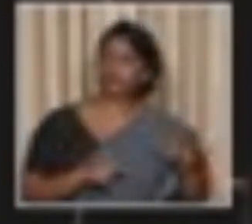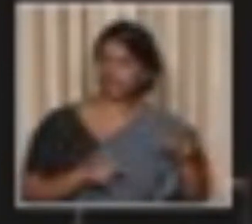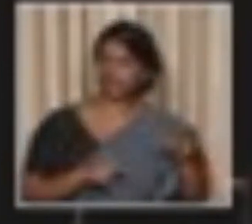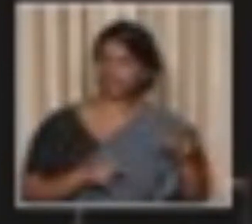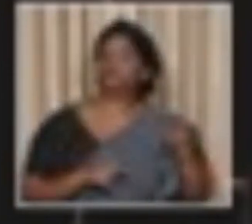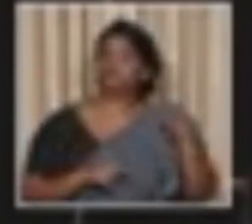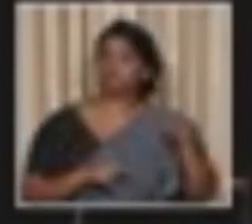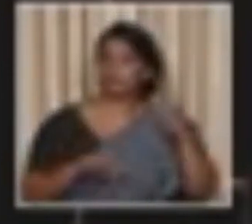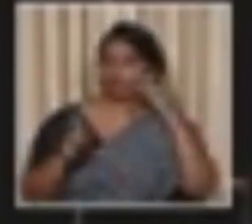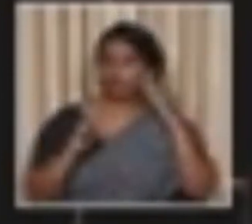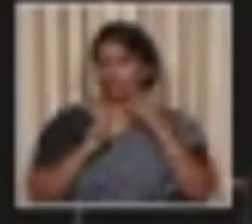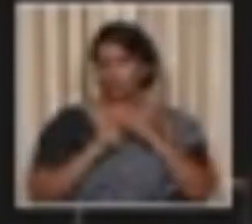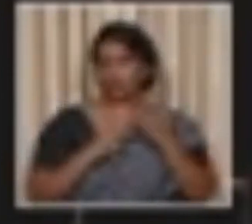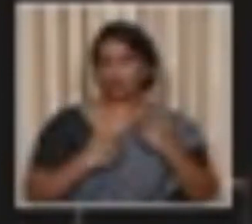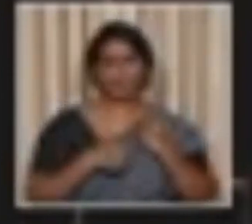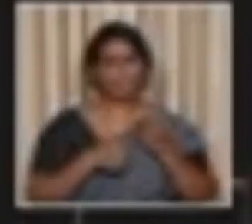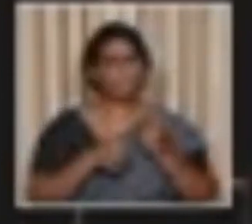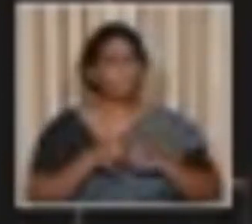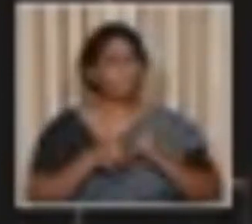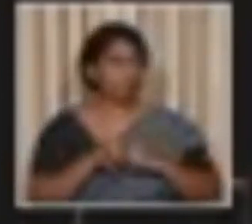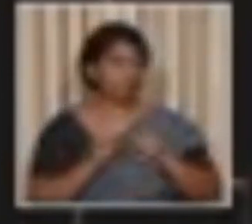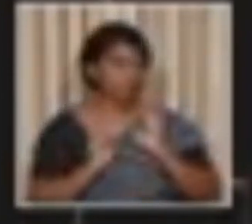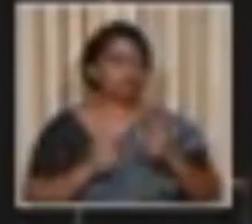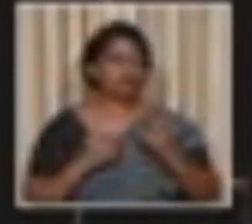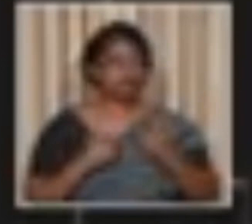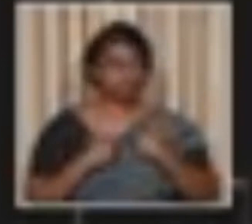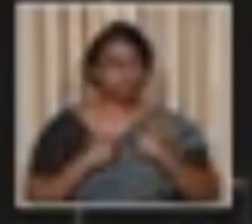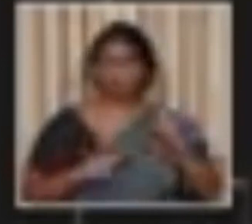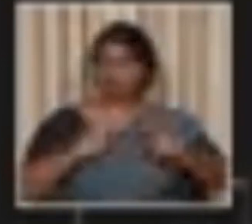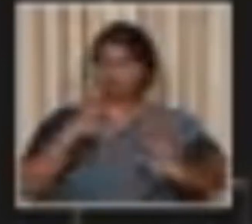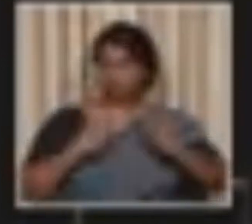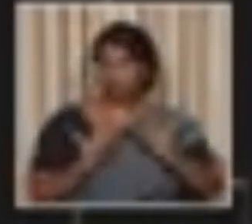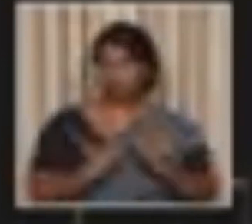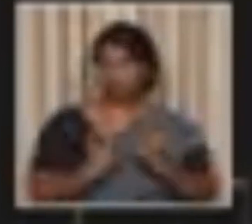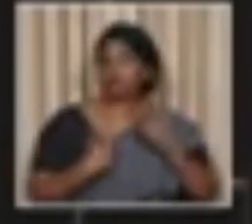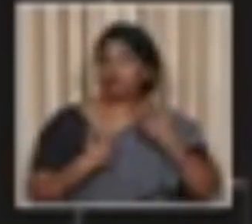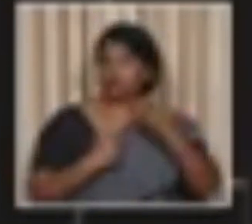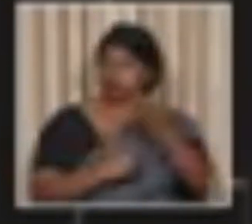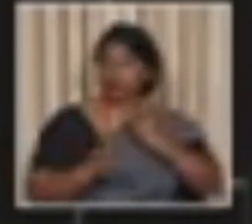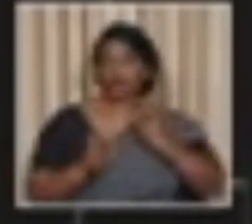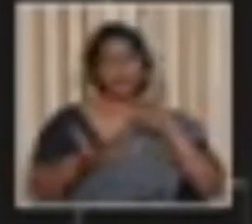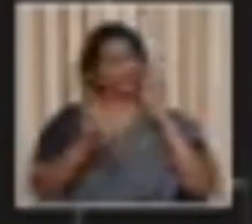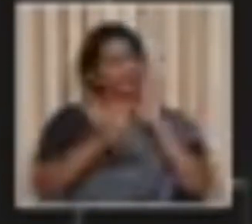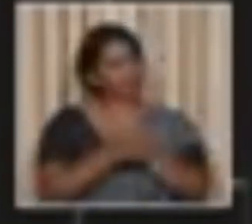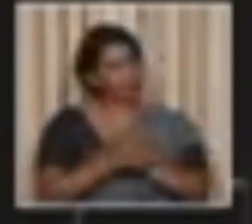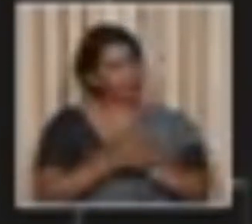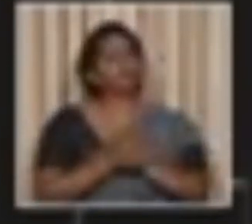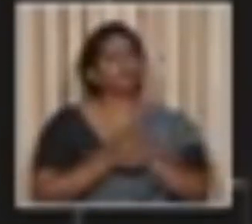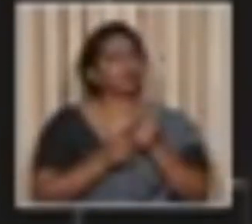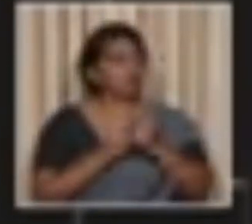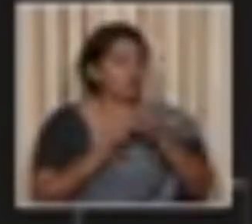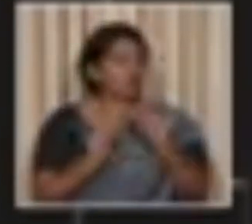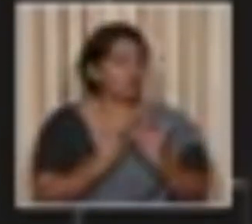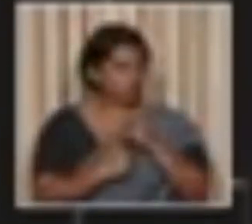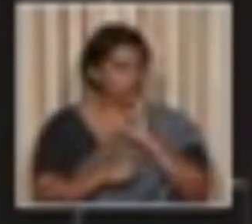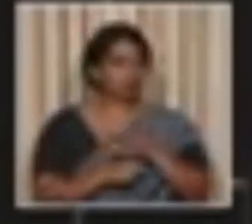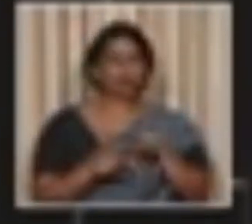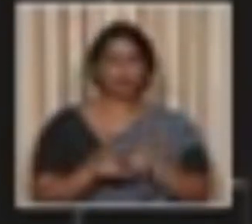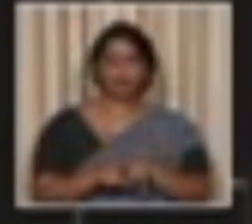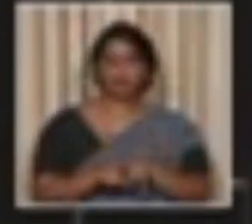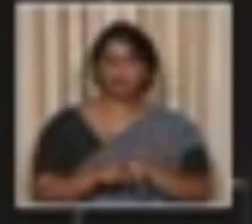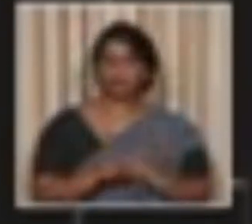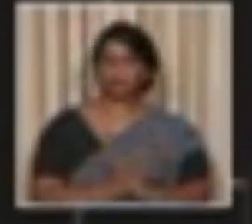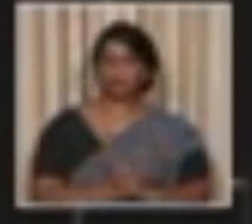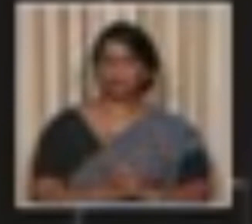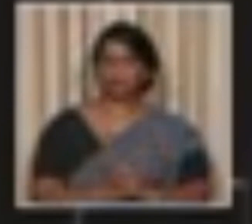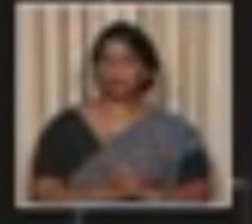எல்லாம் நாம் கேட்க வேண்டும், நாம் விவாதிக்க வேண்டும், நமக்கிடையில் ஒரு ஒற்றுமை உருவாக்க வேண்டும். அங்கே உங்களோடு இருக்கிறோம் என்று சொல்ல நாம் தயாராக இருந்தாலும் எங்களை நீங்கள்